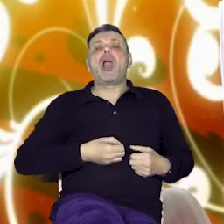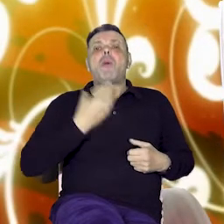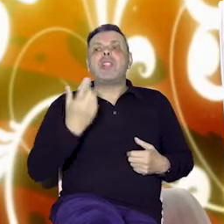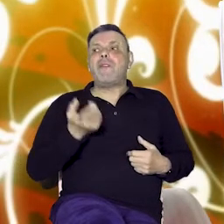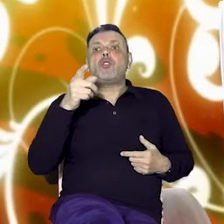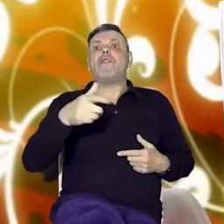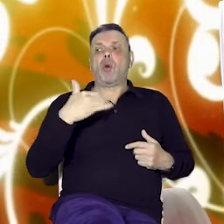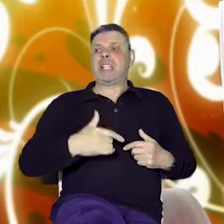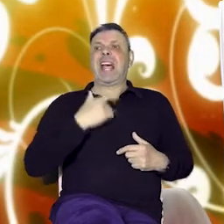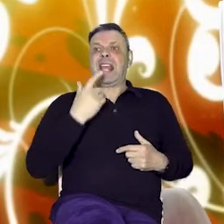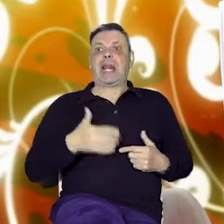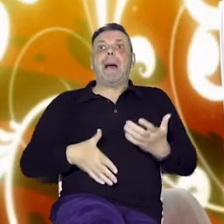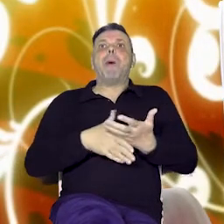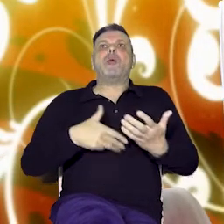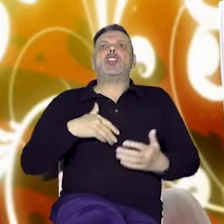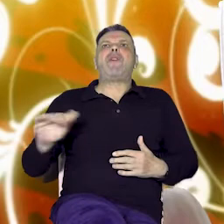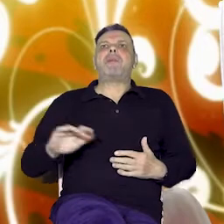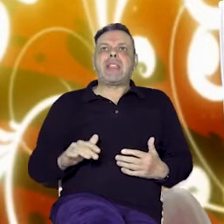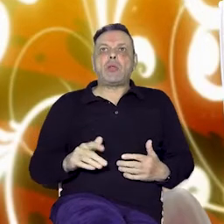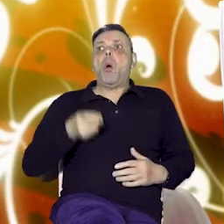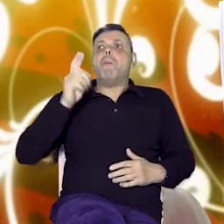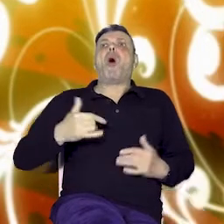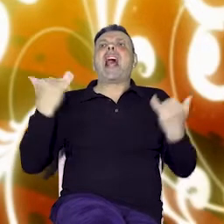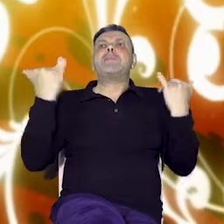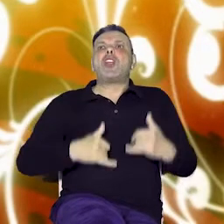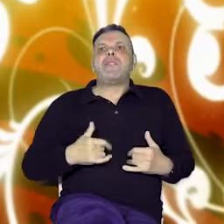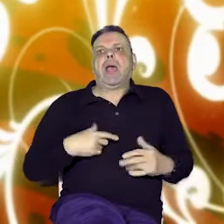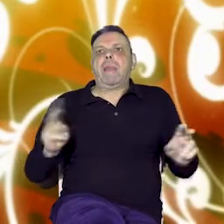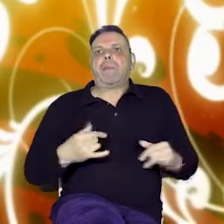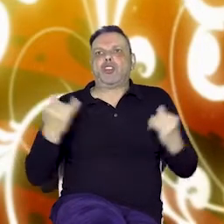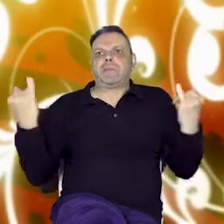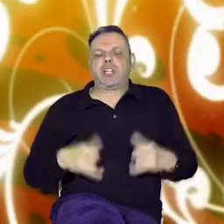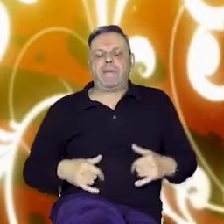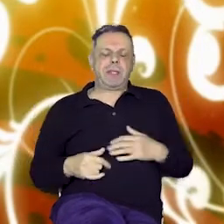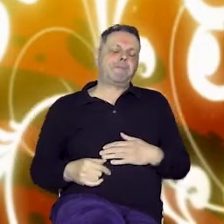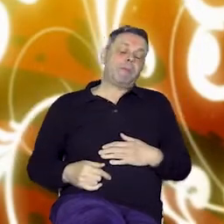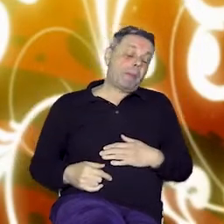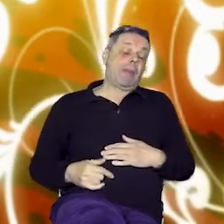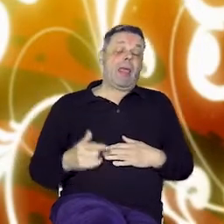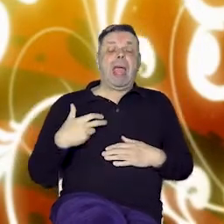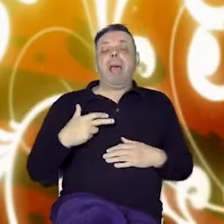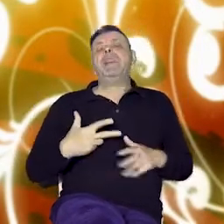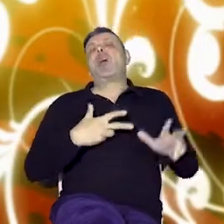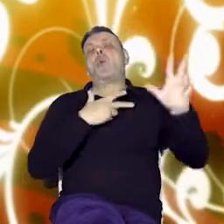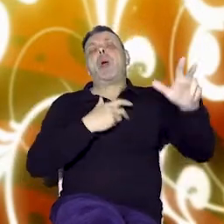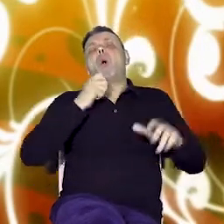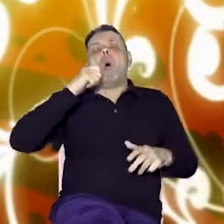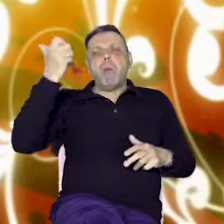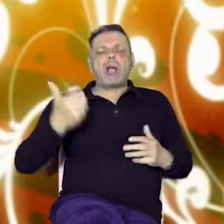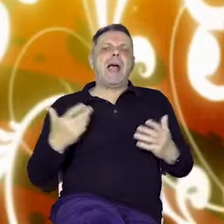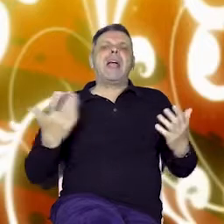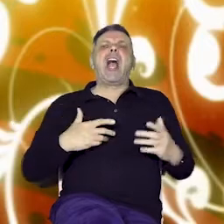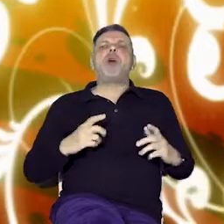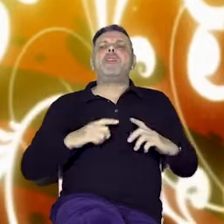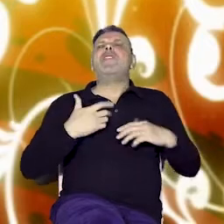koje sam vam rekla. Ali sam mogu reći da ste me dirnuli s tim. A kunemo se u Boga i u sve da bi život dao